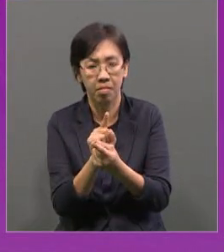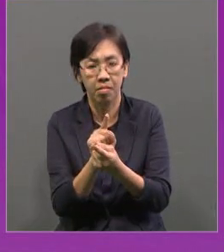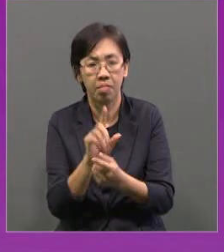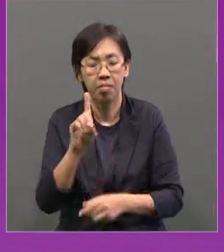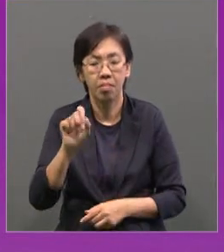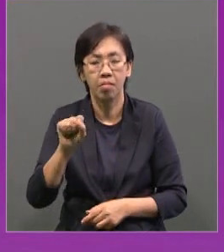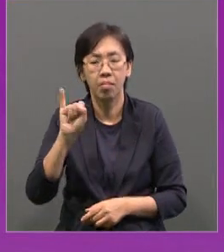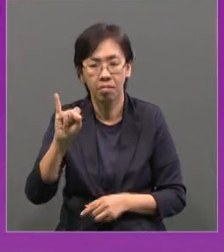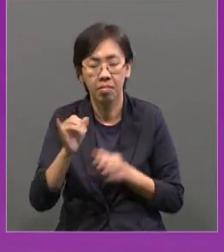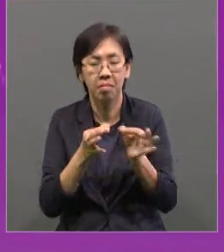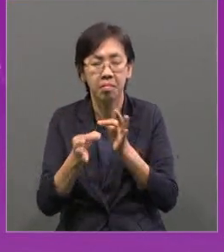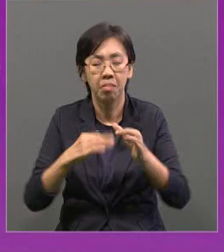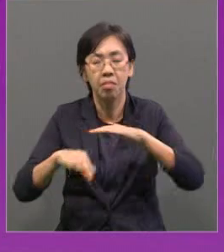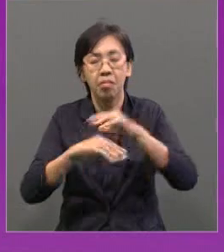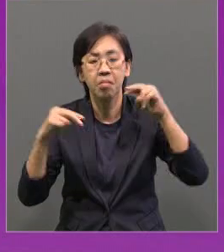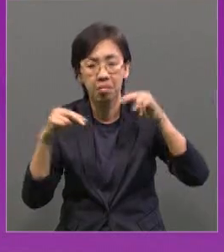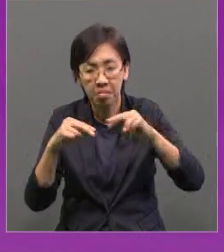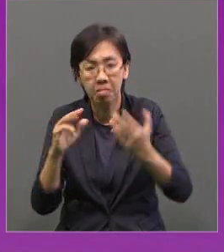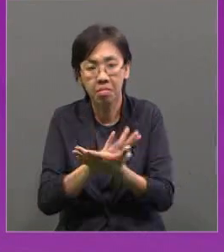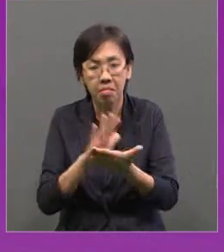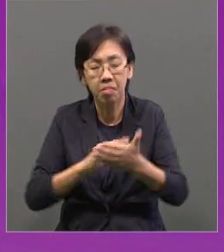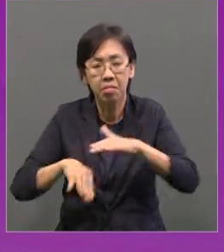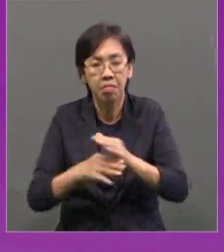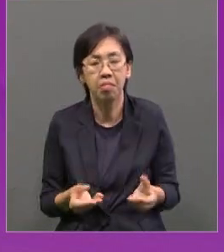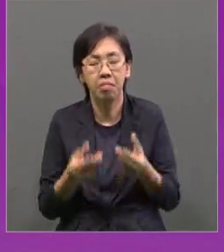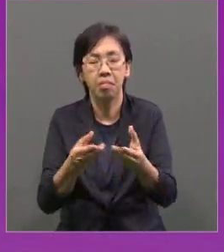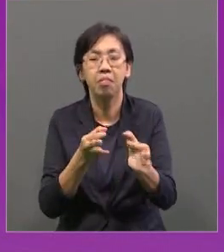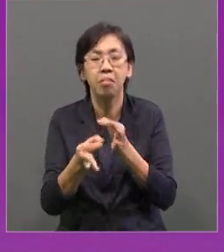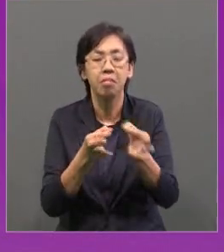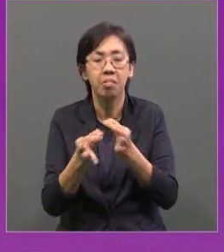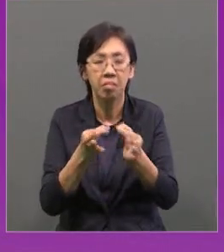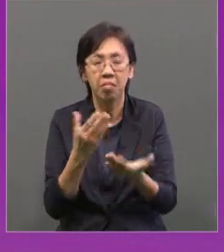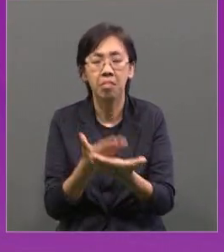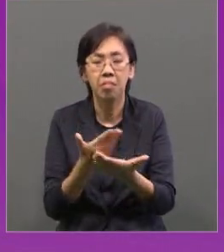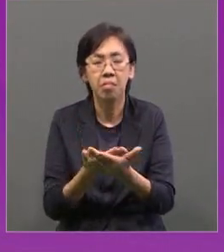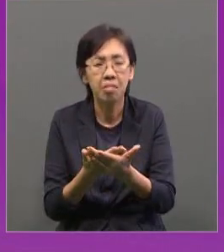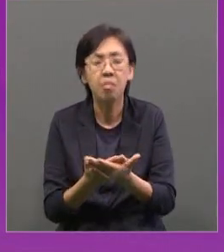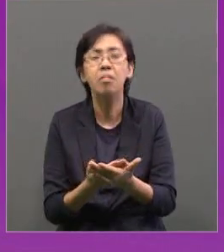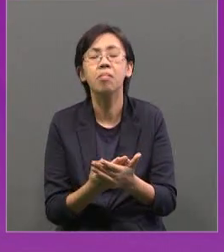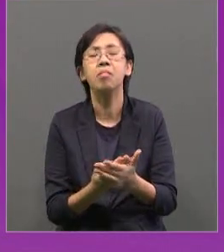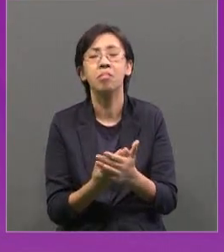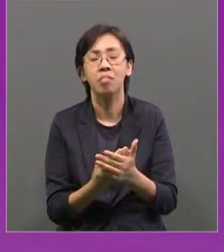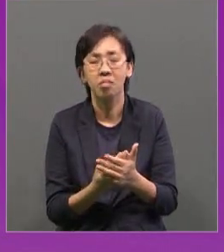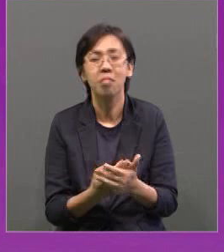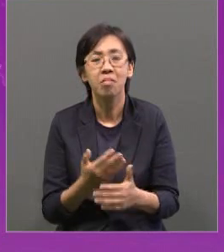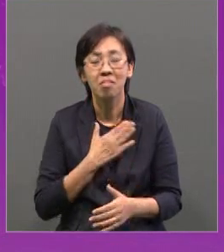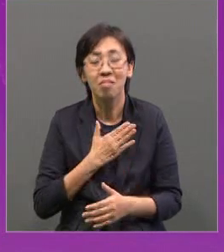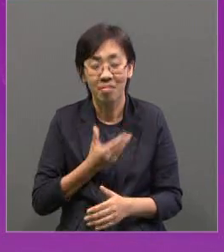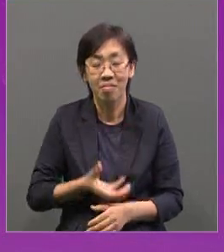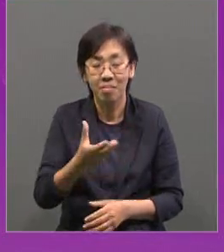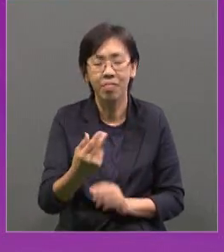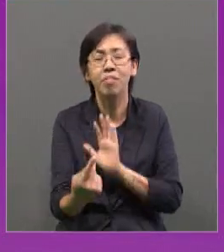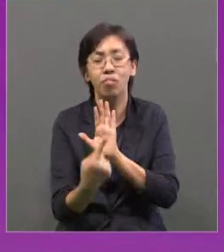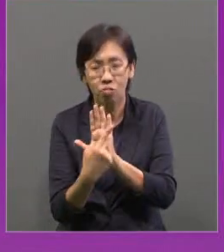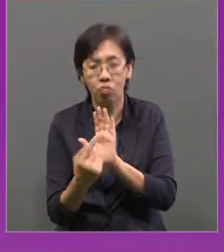DSIในฐานะพยานแล้วก็มีการนำเอกสารหลักฐานมาชี้แจงนะครับว่าเป็นเงินที่ให้กู้ยืมเท่านั้นไม่ได้ไปร่วมทำธุรกิจ